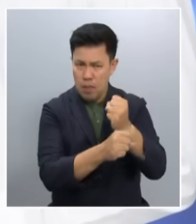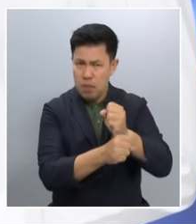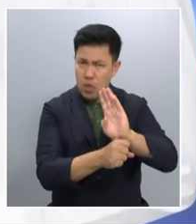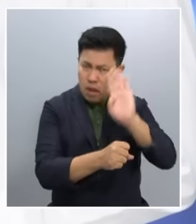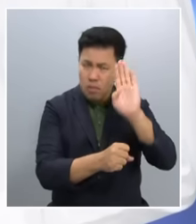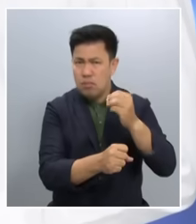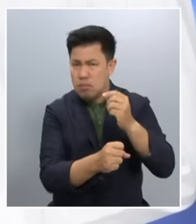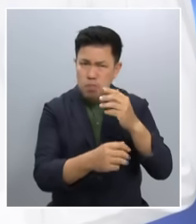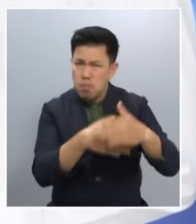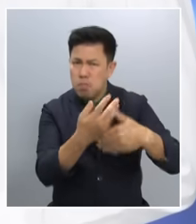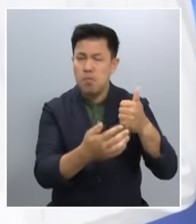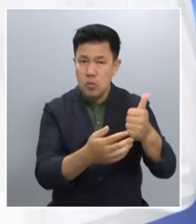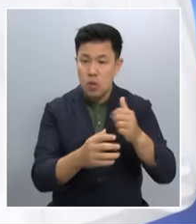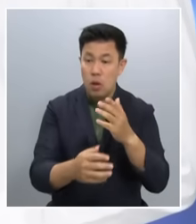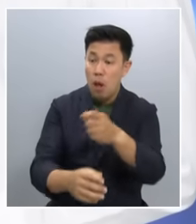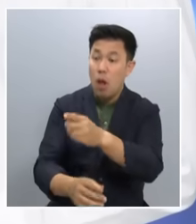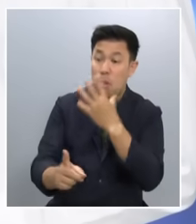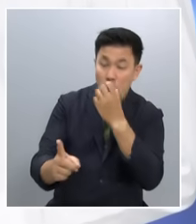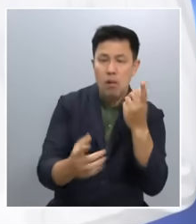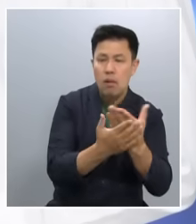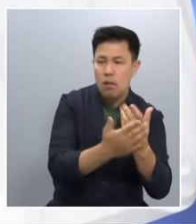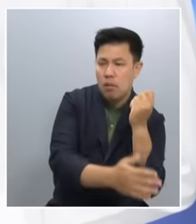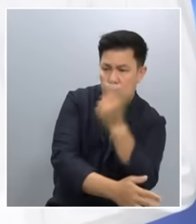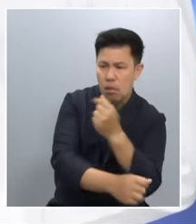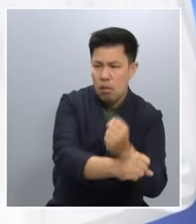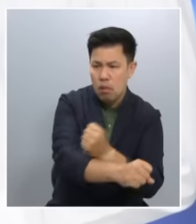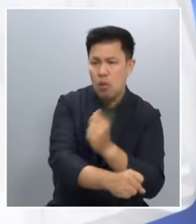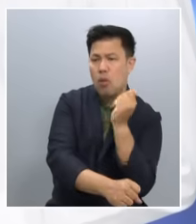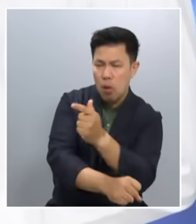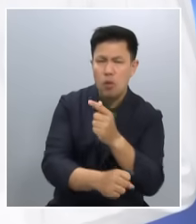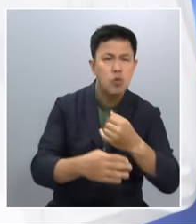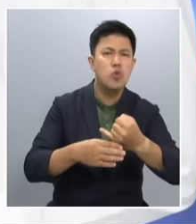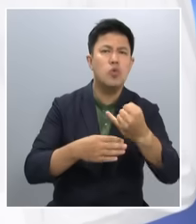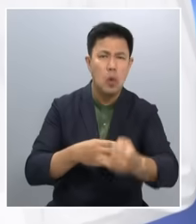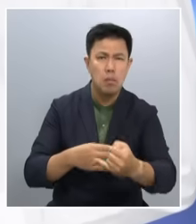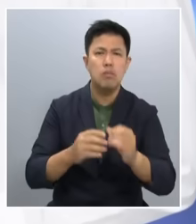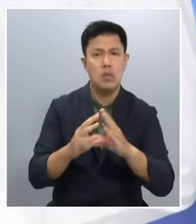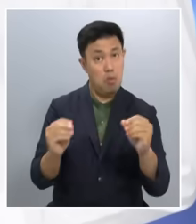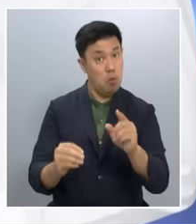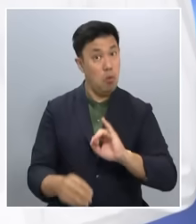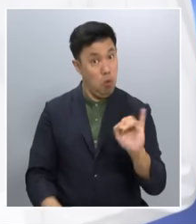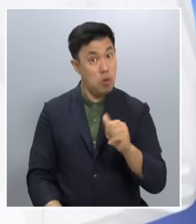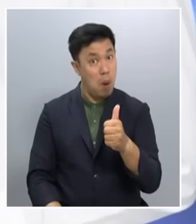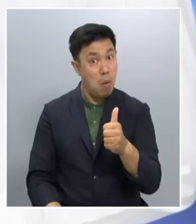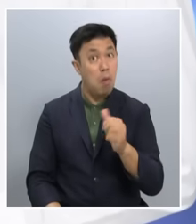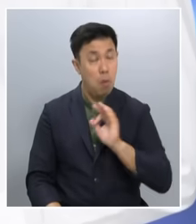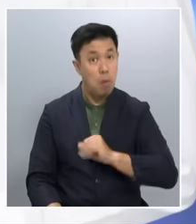แล้วก็ผู้เสียหายเยียวยาเขาช่วยเหลือเขาเพราะฉะนั้นผมก็โอเคเลยนะจบแฮปปี้เอนดิ้งไปตามอย่างนี้เห็นไหมฮะแต่ถ้าเกิดว่